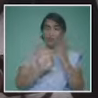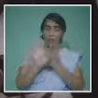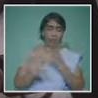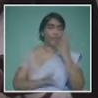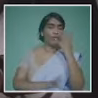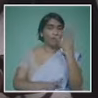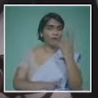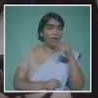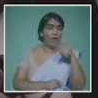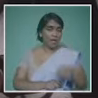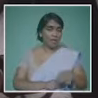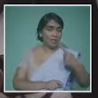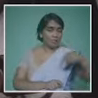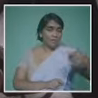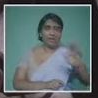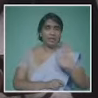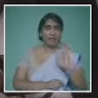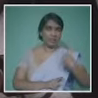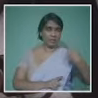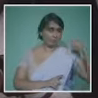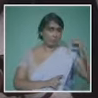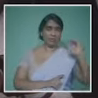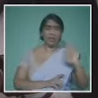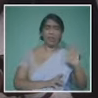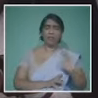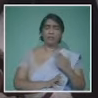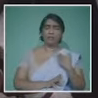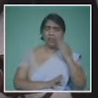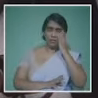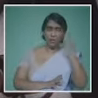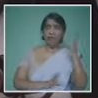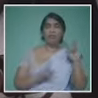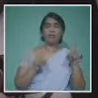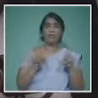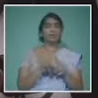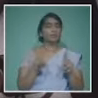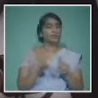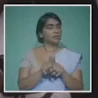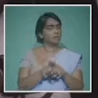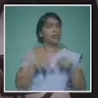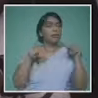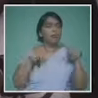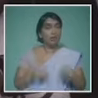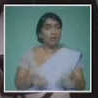4ක් අදයේ වෙච්ච දෙයක් නෙමෙයි. ඉතින් නිින්දෙන්න කිට්ටා වගේ